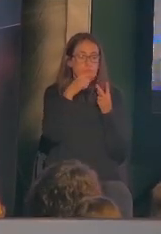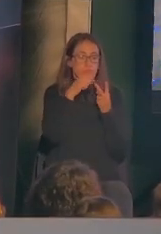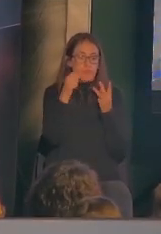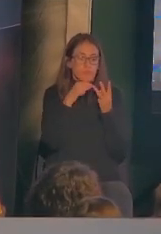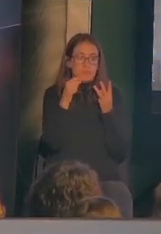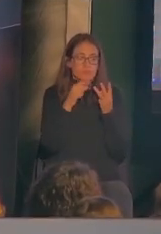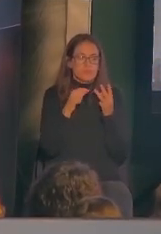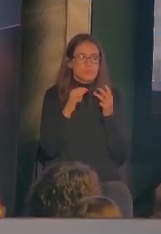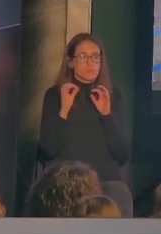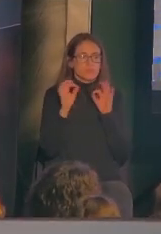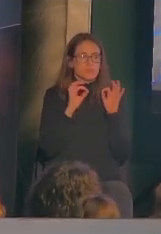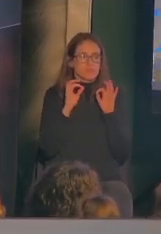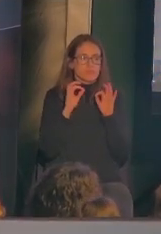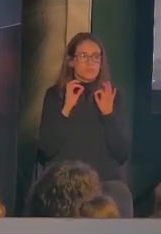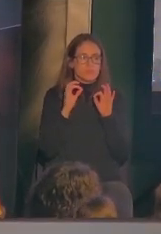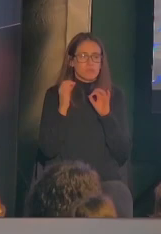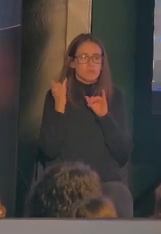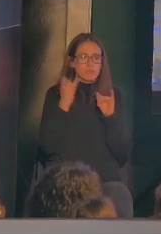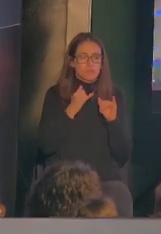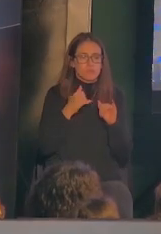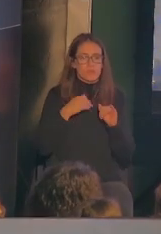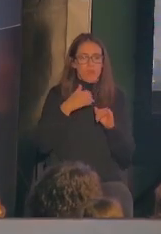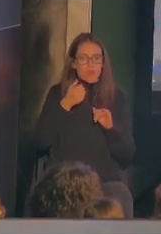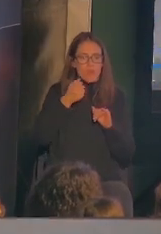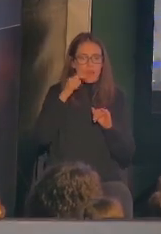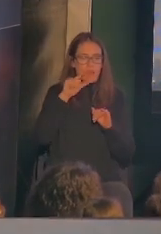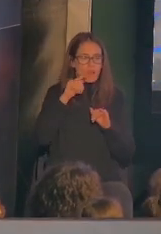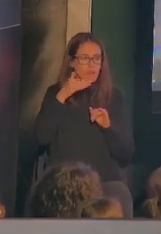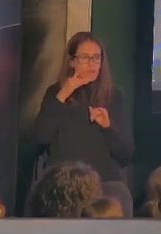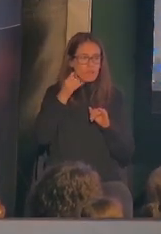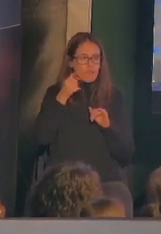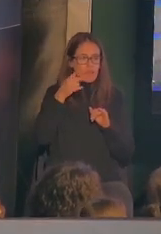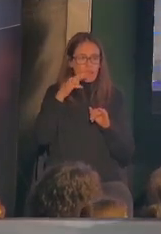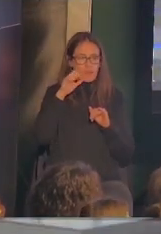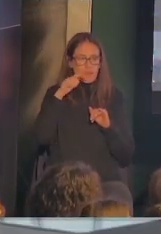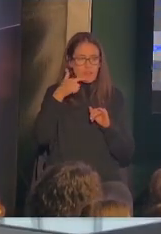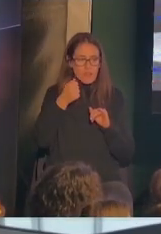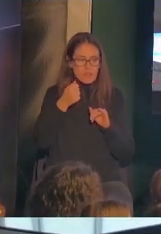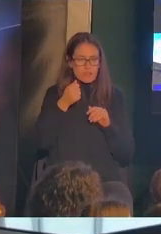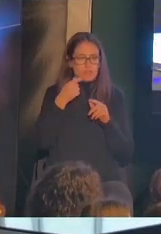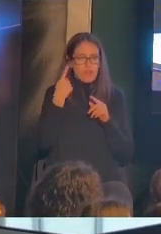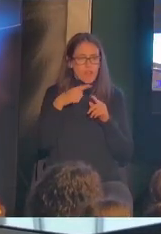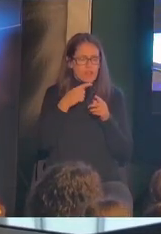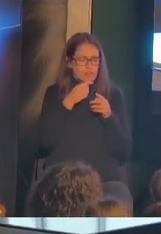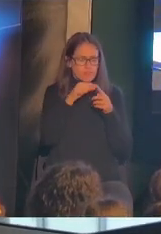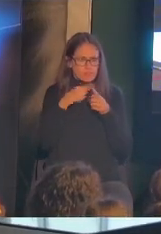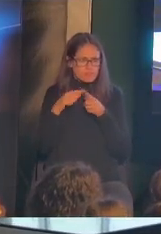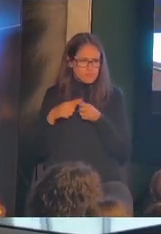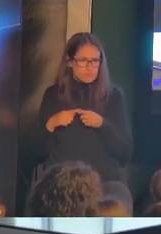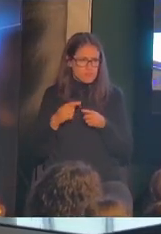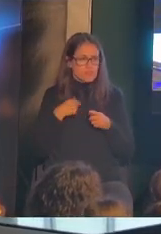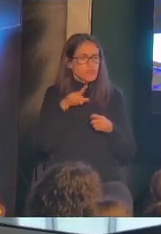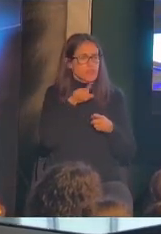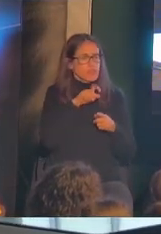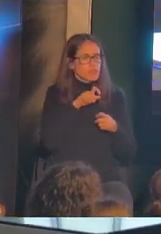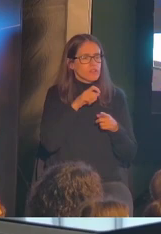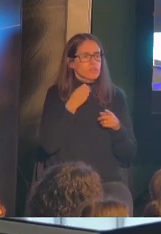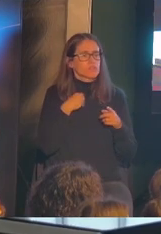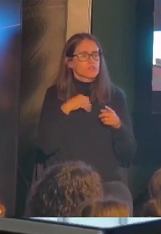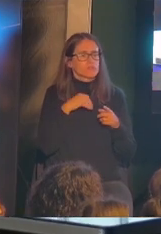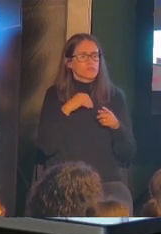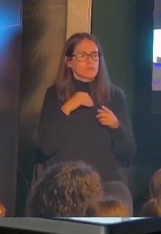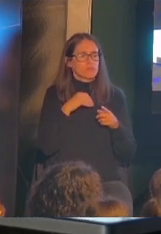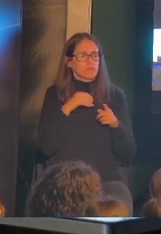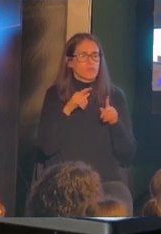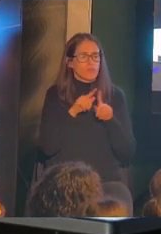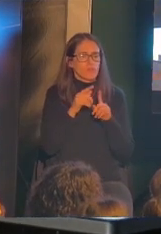brots d'alfàbrega. Vale? Dintre dels brots d'alfàbrega hi ha diferents. En aquest cas, el que hem escollit és una alfàbrega que té un